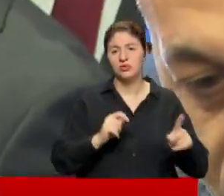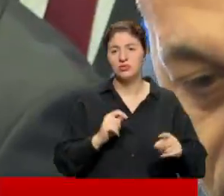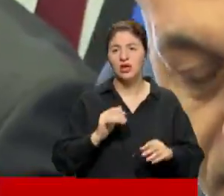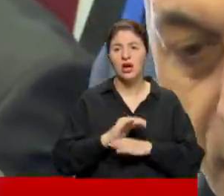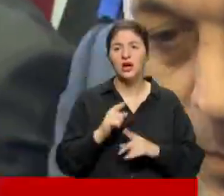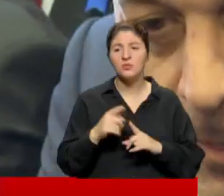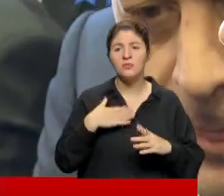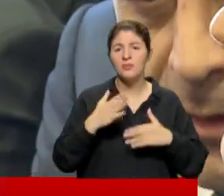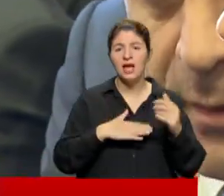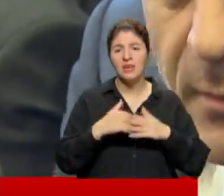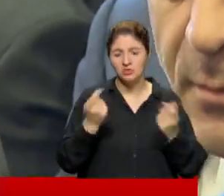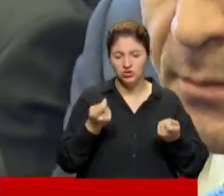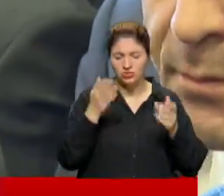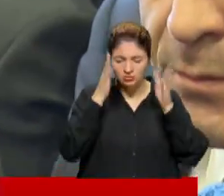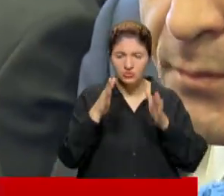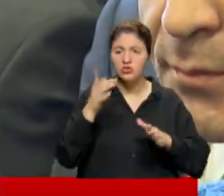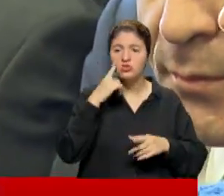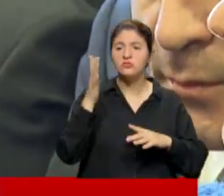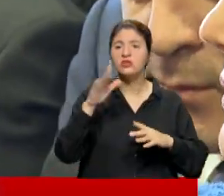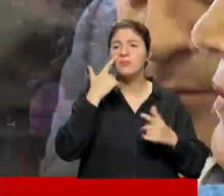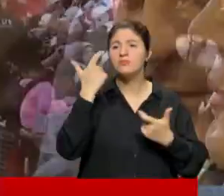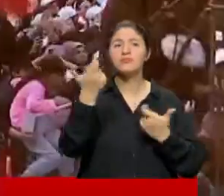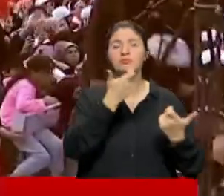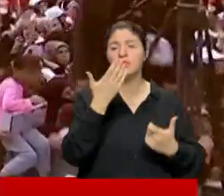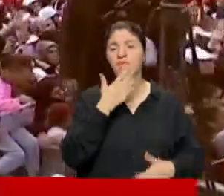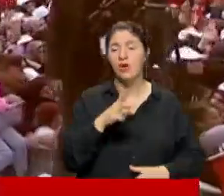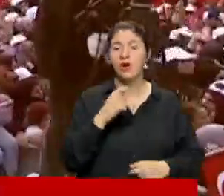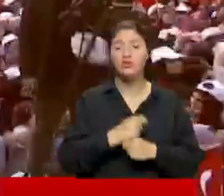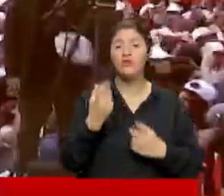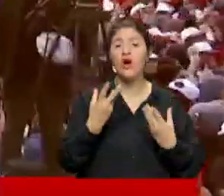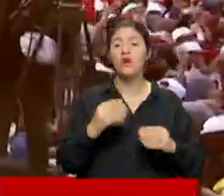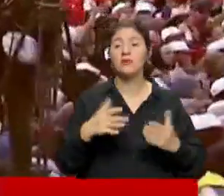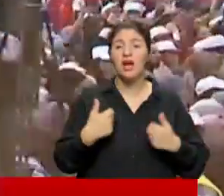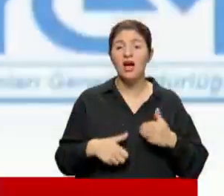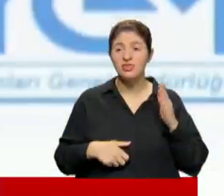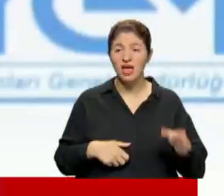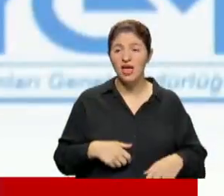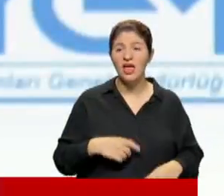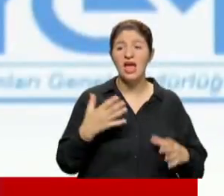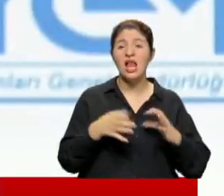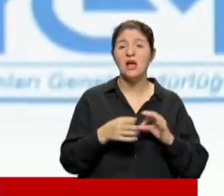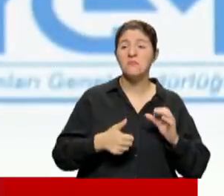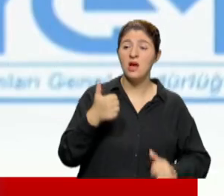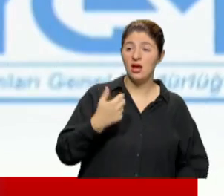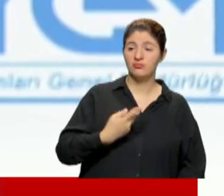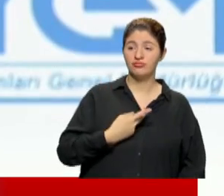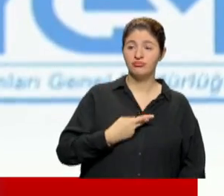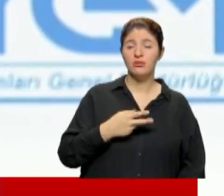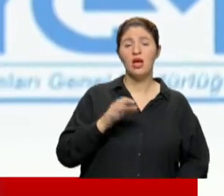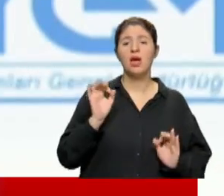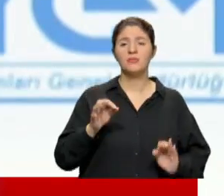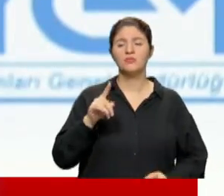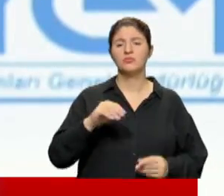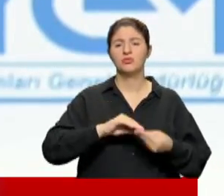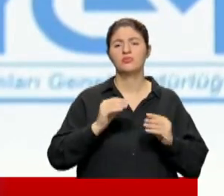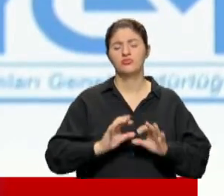hayat boyu elim işimde oldu Hiç gözüm başka bir yerde olmadı görevi olmadığı halde ilgili bakanlığımız hemen